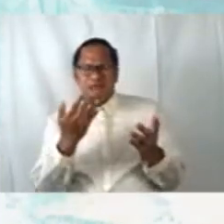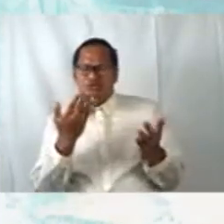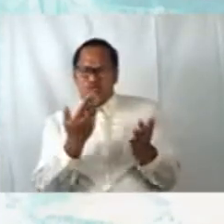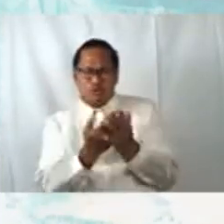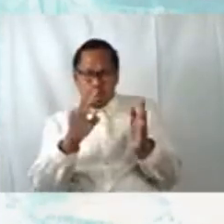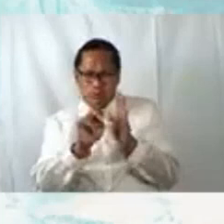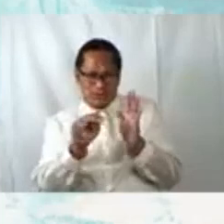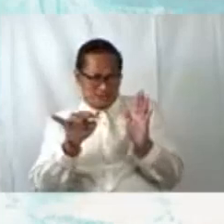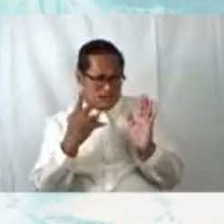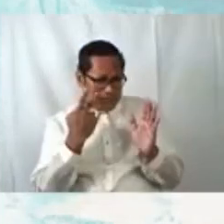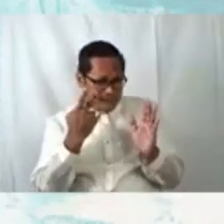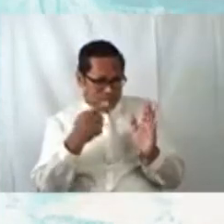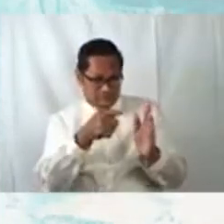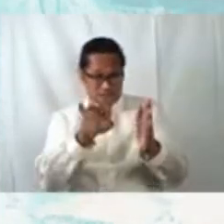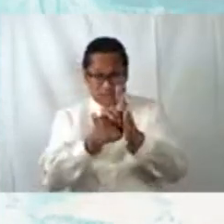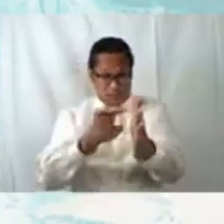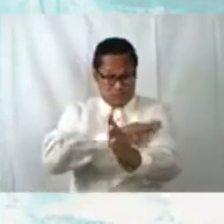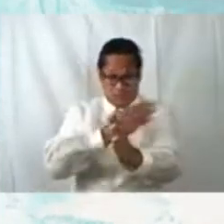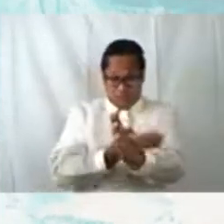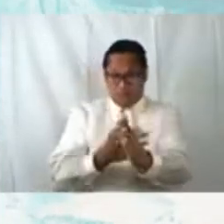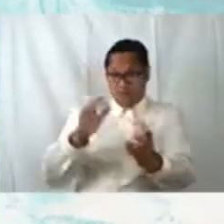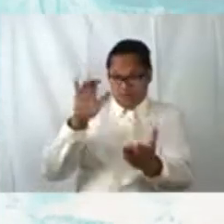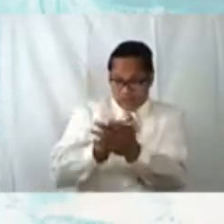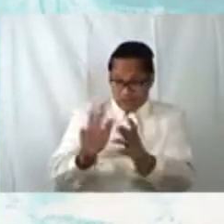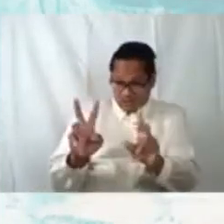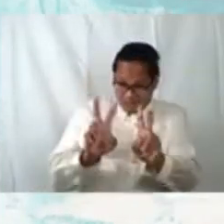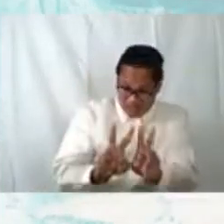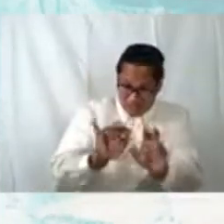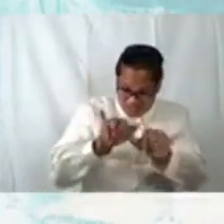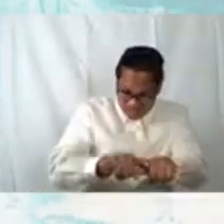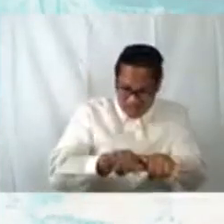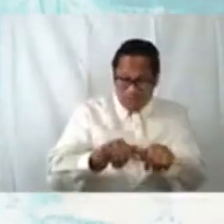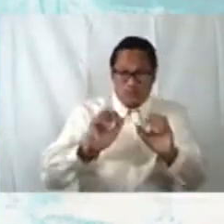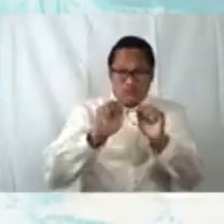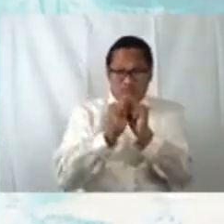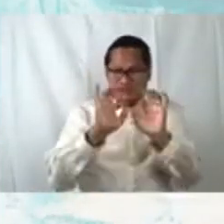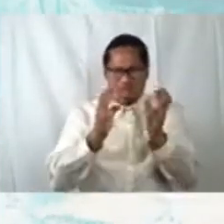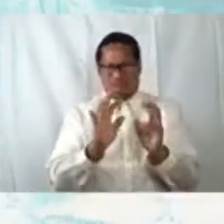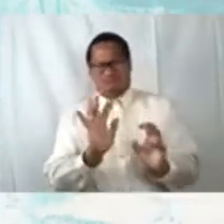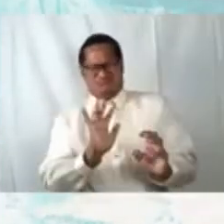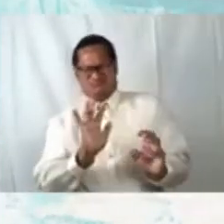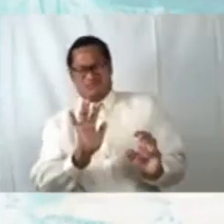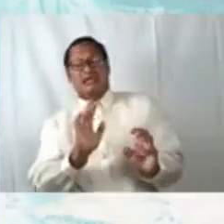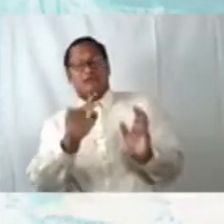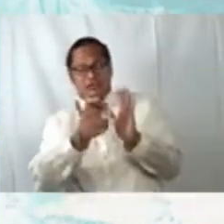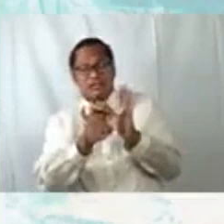sila'y nag-aasawa. Diba? Parang walang, kaya kapag ka, ikaw ay,